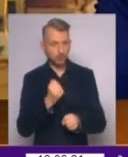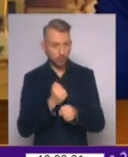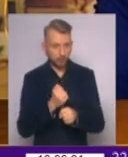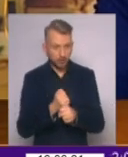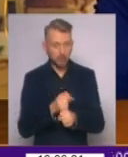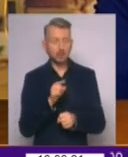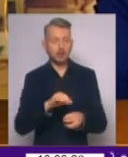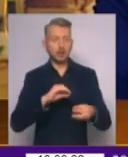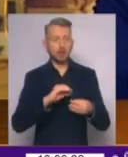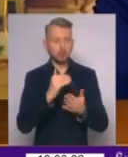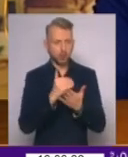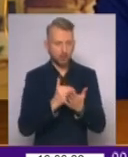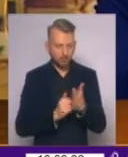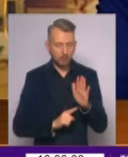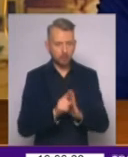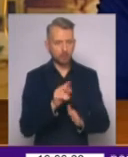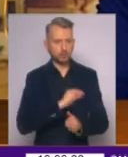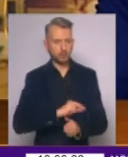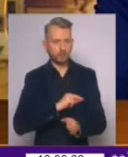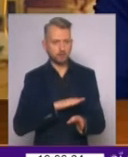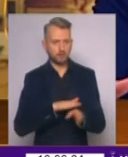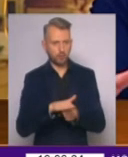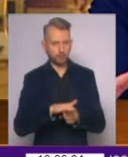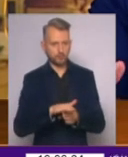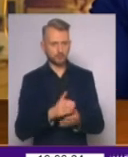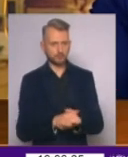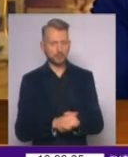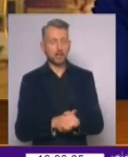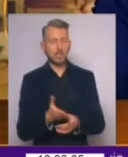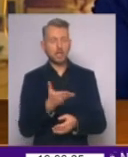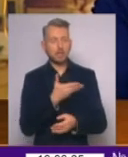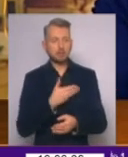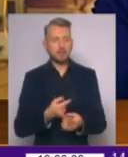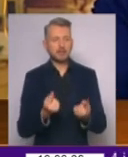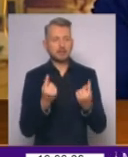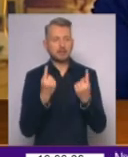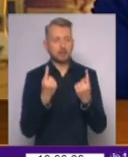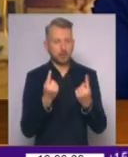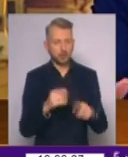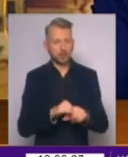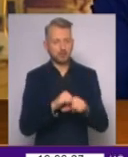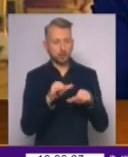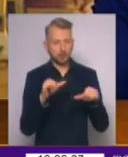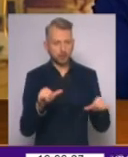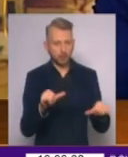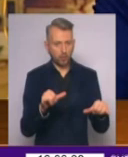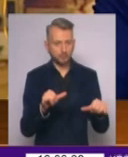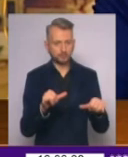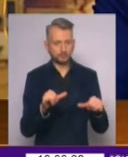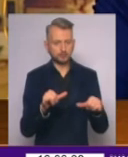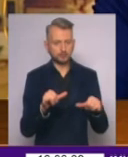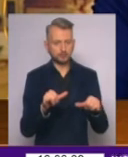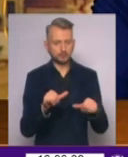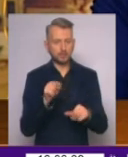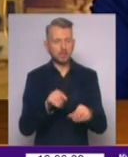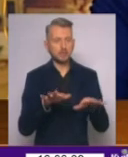таки ця програма почне діяти в повній мірі, і ми значно збільшимо